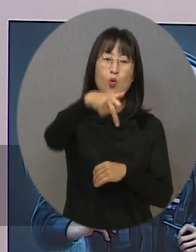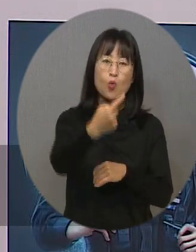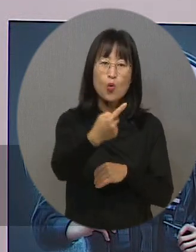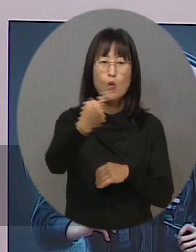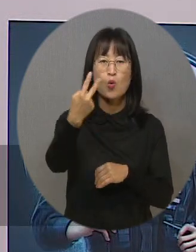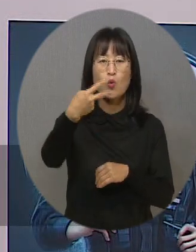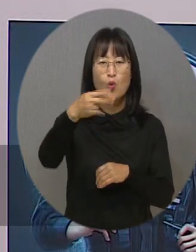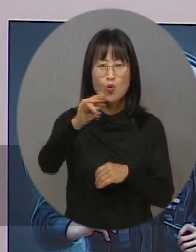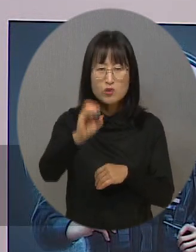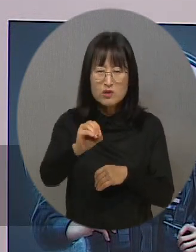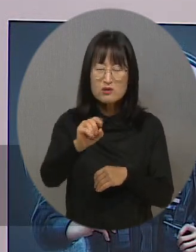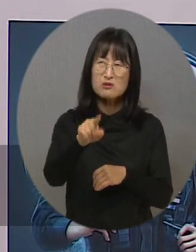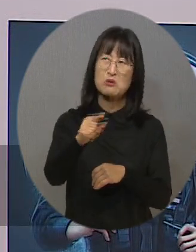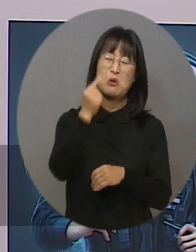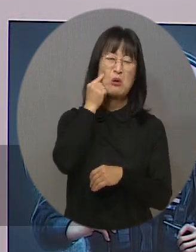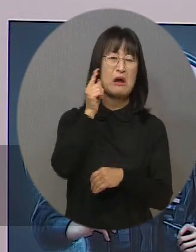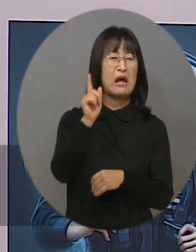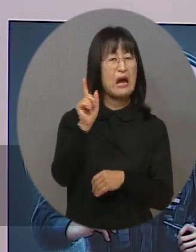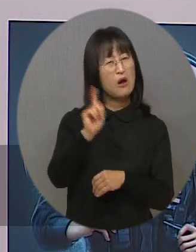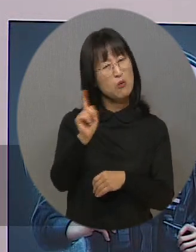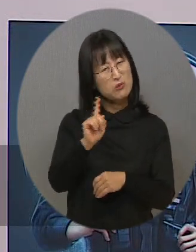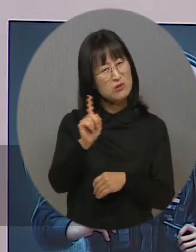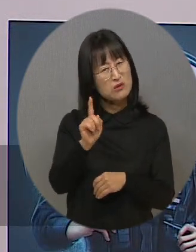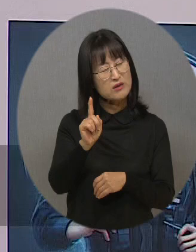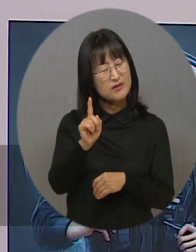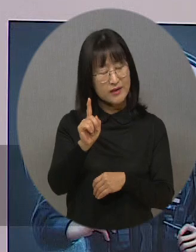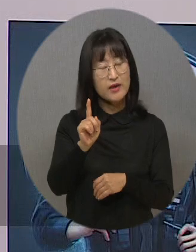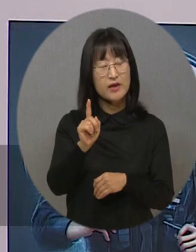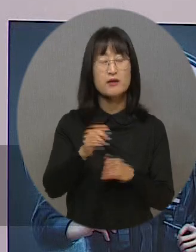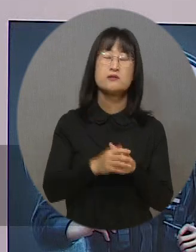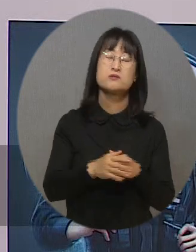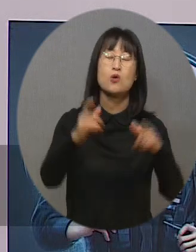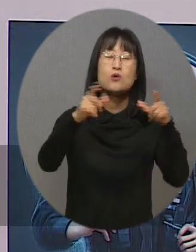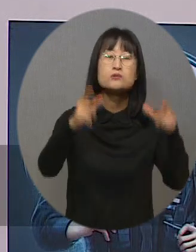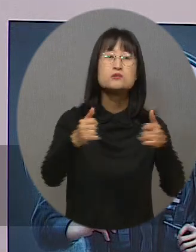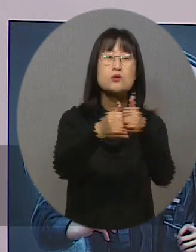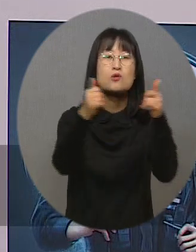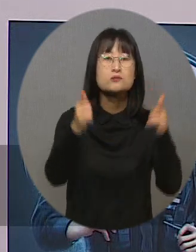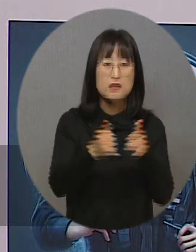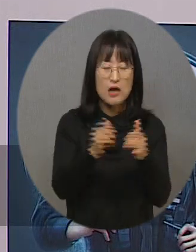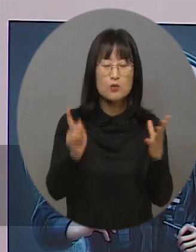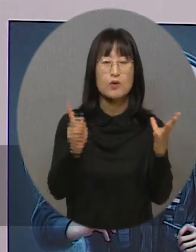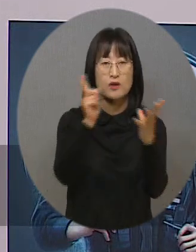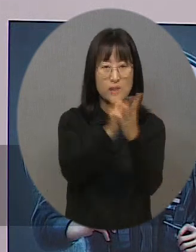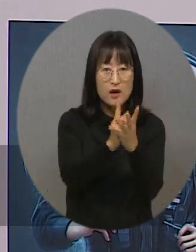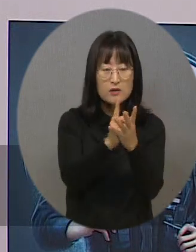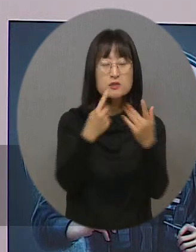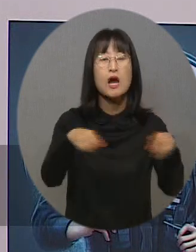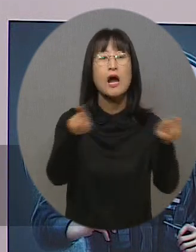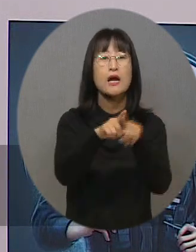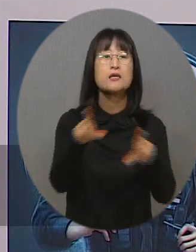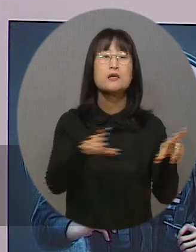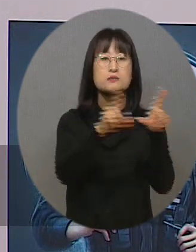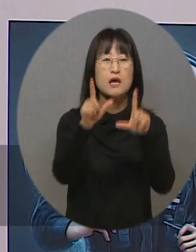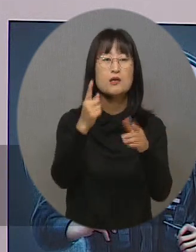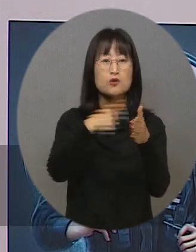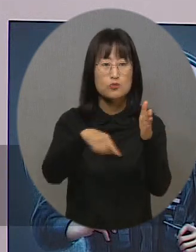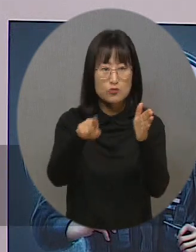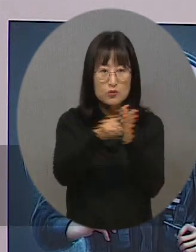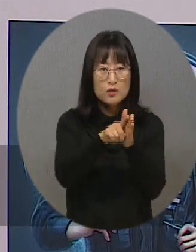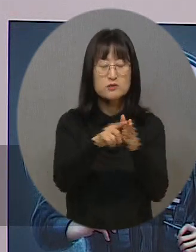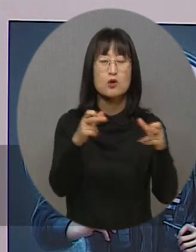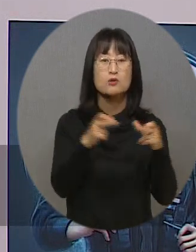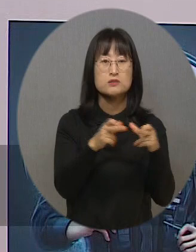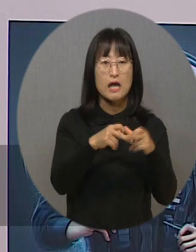있어? 이렇게 접근하기보다는 지역사회 구성, 지역사회 인원으로서 함께 더불어 살아가기 위해서는 우리